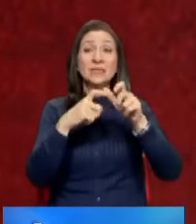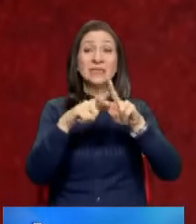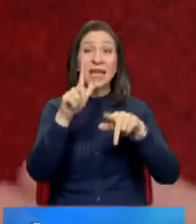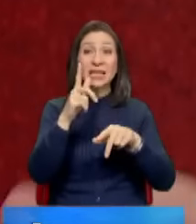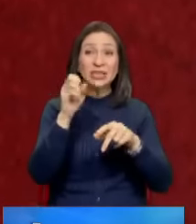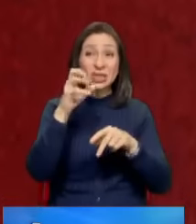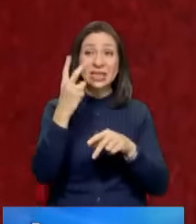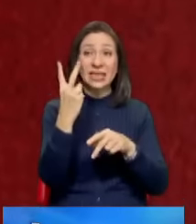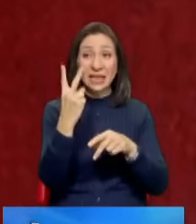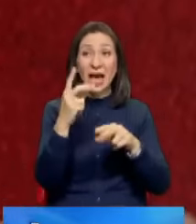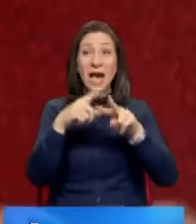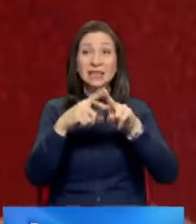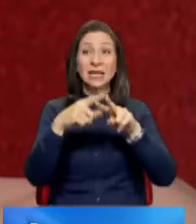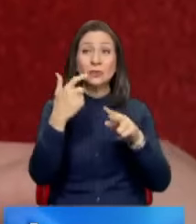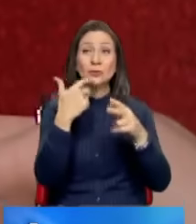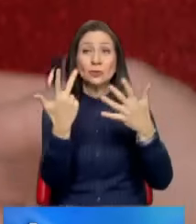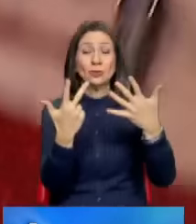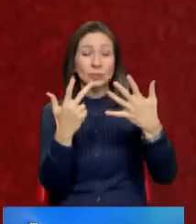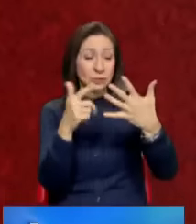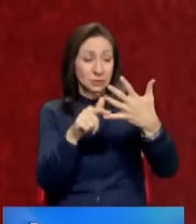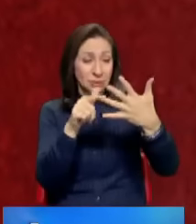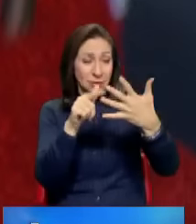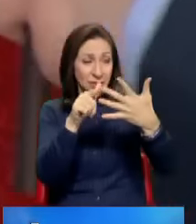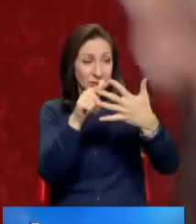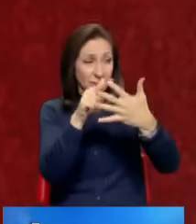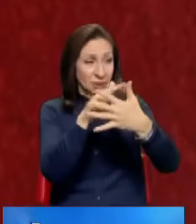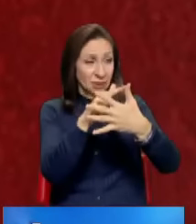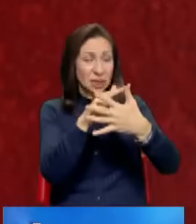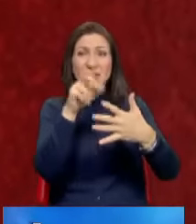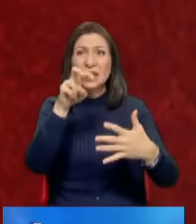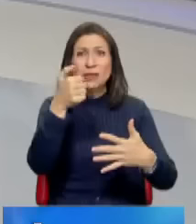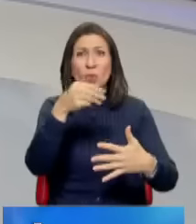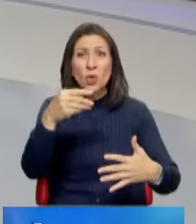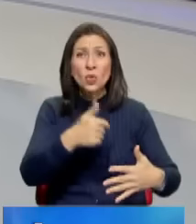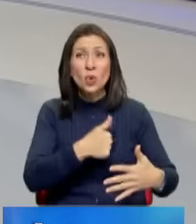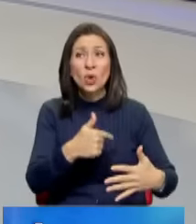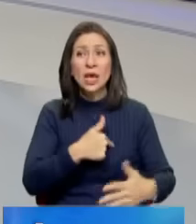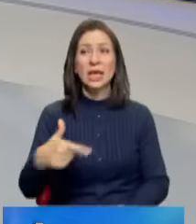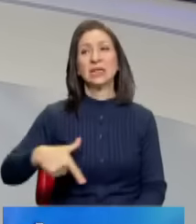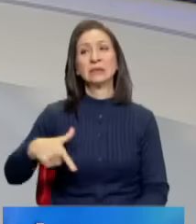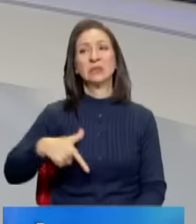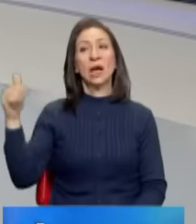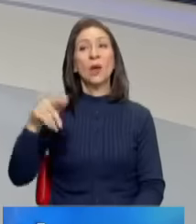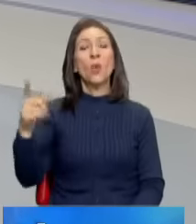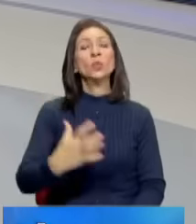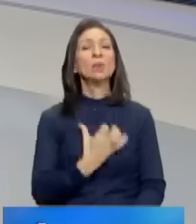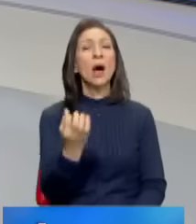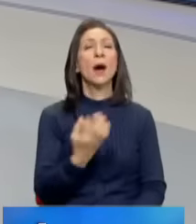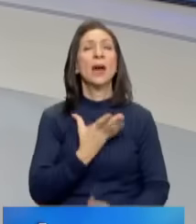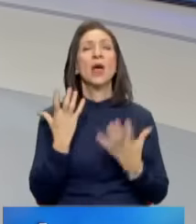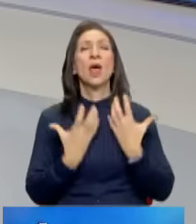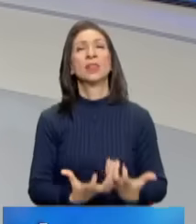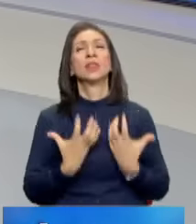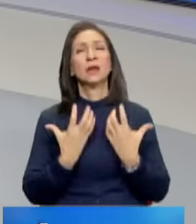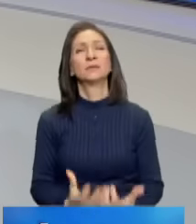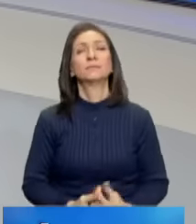yaşındaydı. Aslan Miraç 3 yaşındaydı. 86 milyonun yüreği İzmir'den gelen o acı haberle